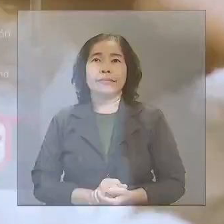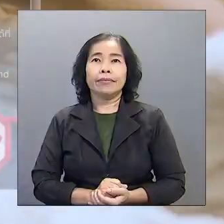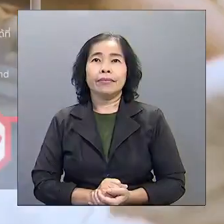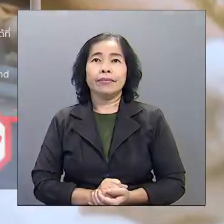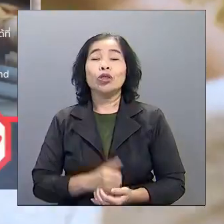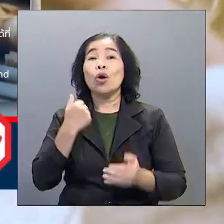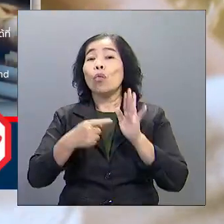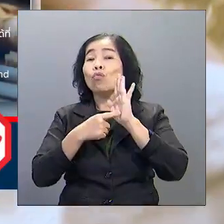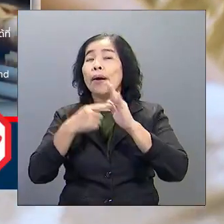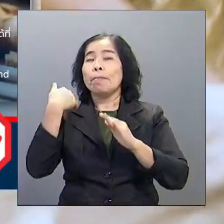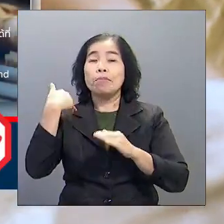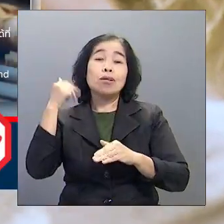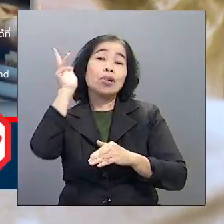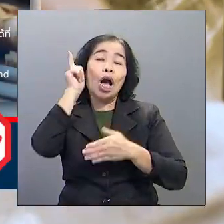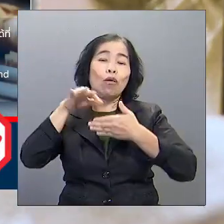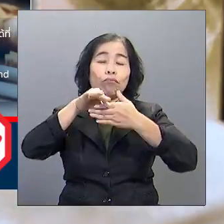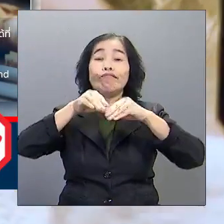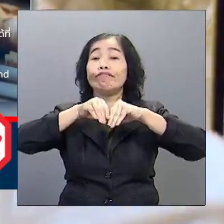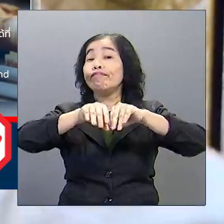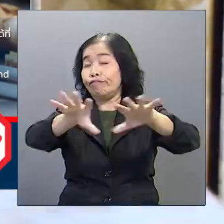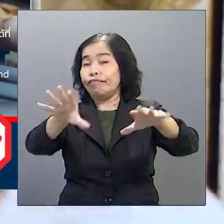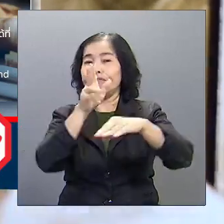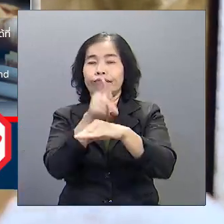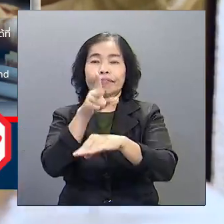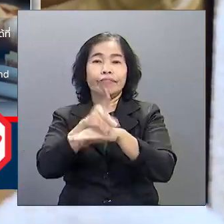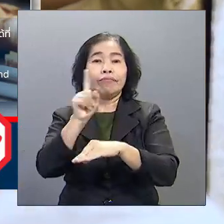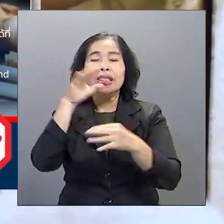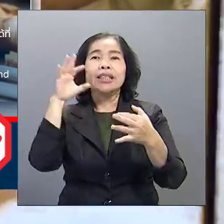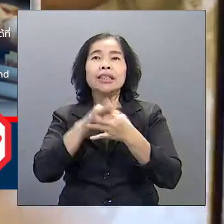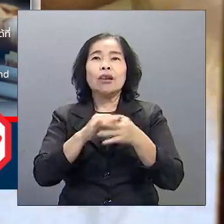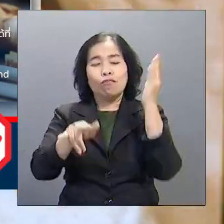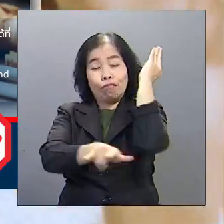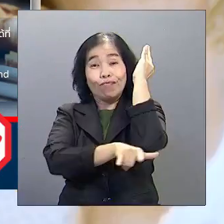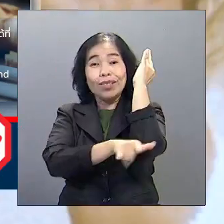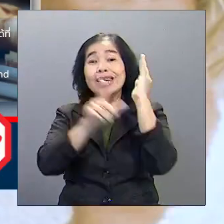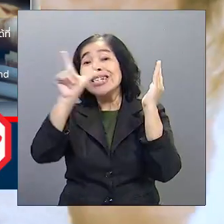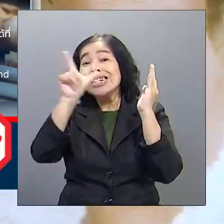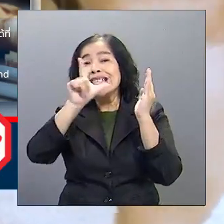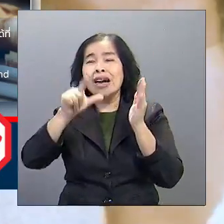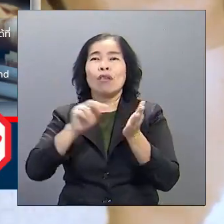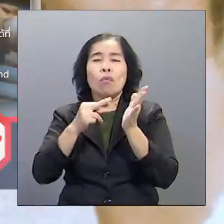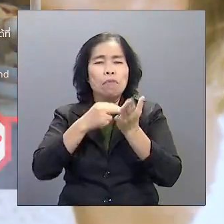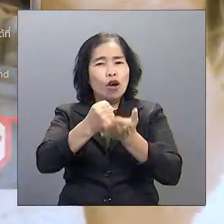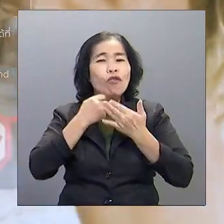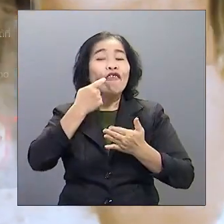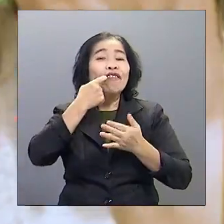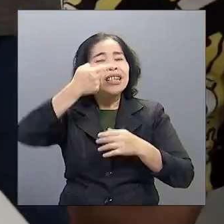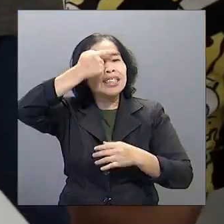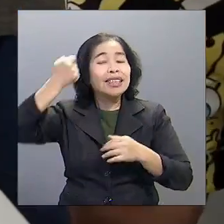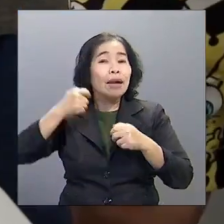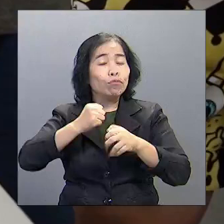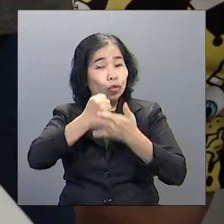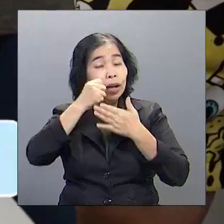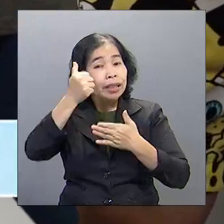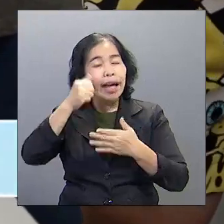รณีที่มีการเผยแพร่ข้อมูลข่าวสารในสื่อสังคมออนไลน์เกี่ยวกับขมิ้นชันช่วยรักษาโรคฟันผุซึ่งทางกรมอนามัยก